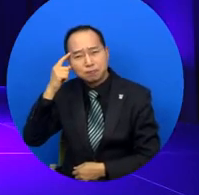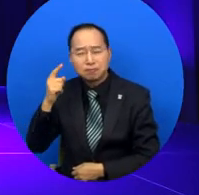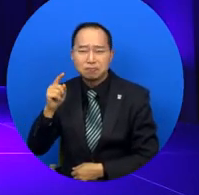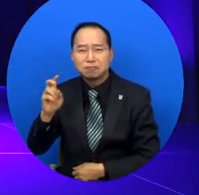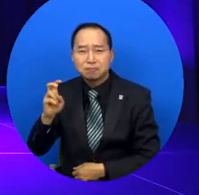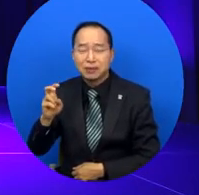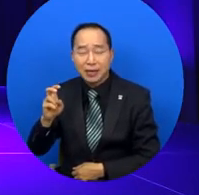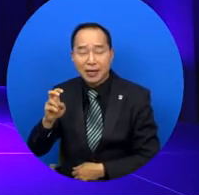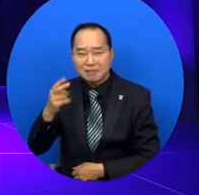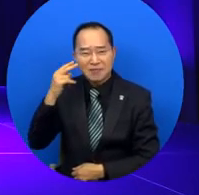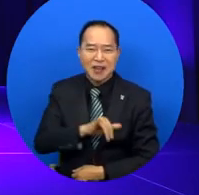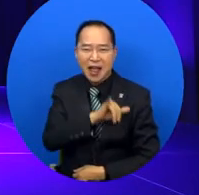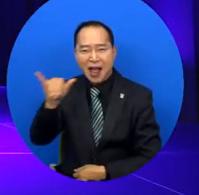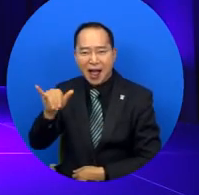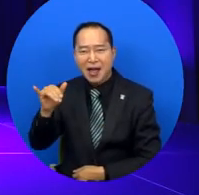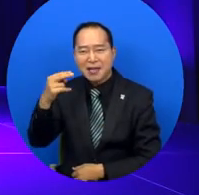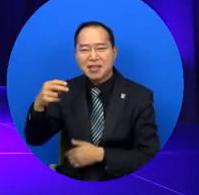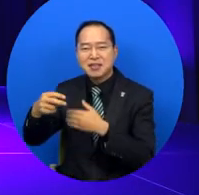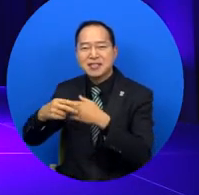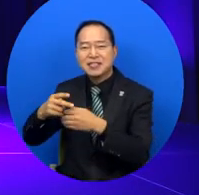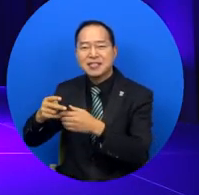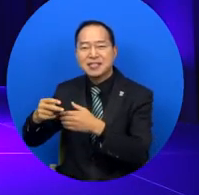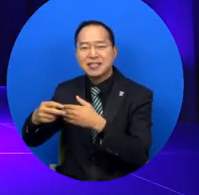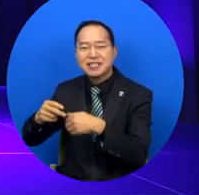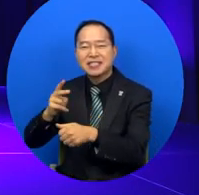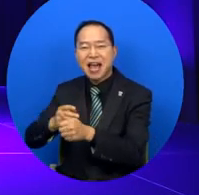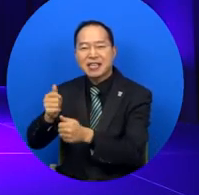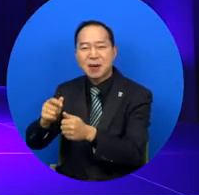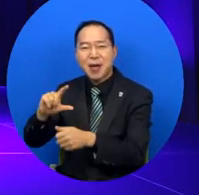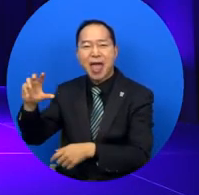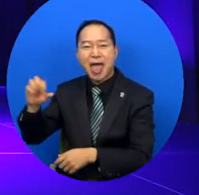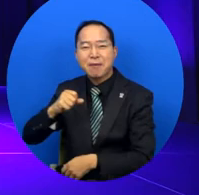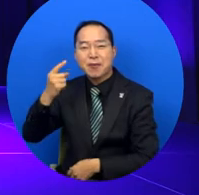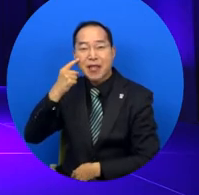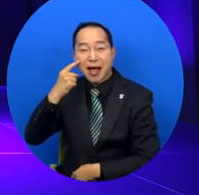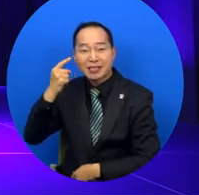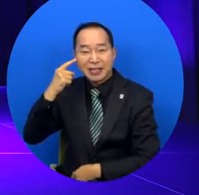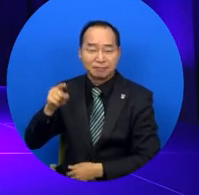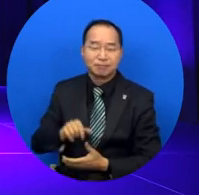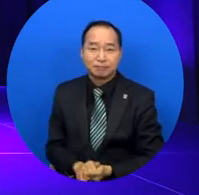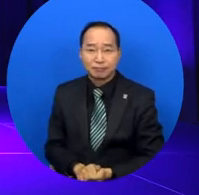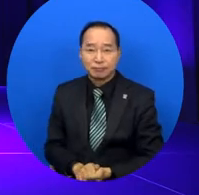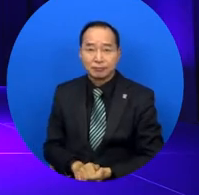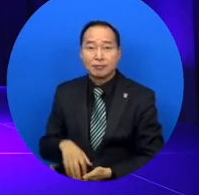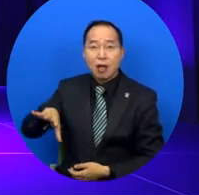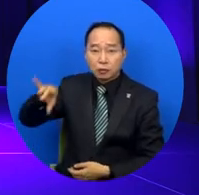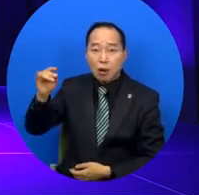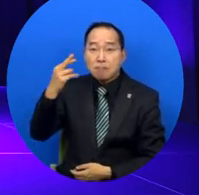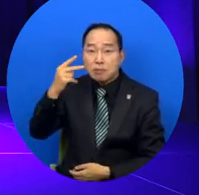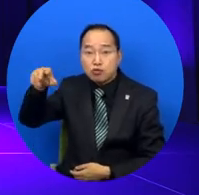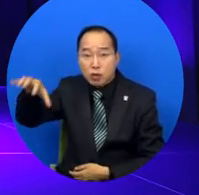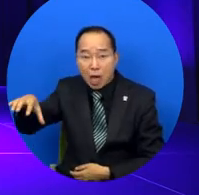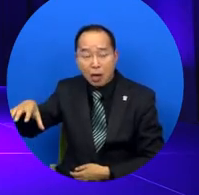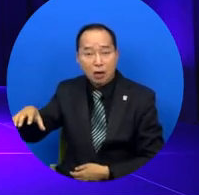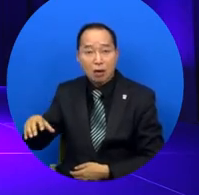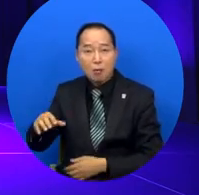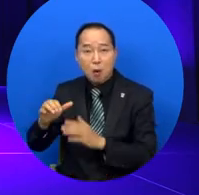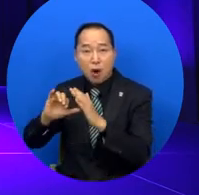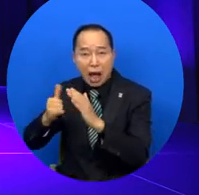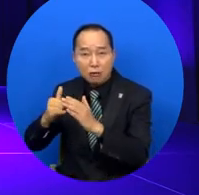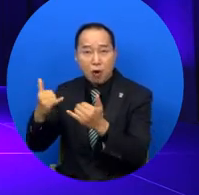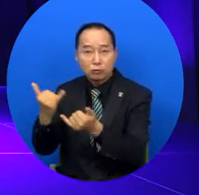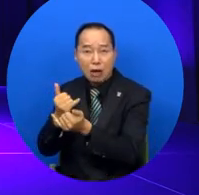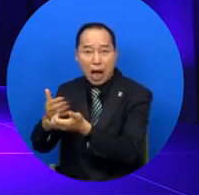막연한 또 별 계획 없이 막연한 생각으로 미국 가게 되는데 이게 얼마나 좀 막연했냐면은 제가 미국에